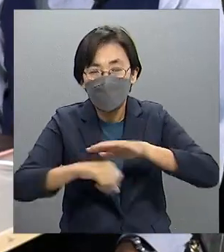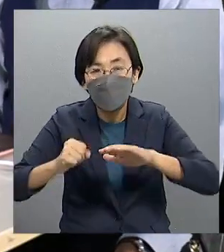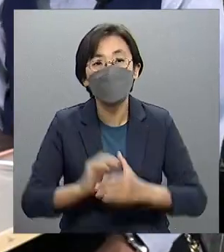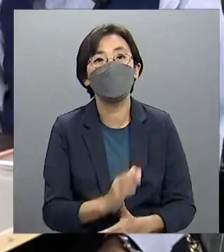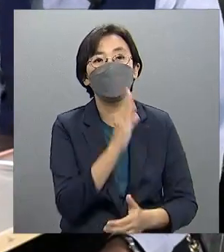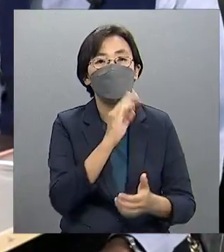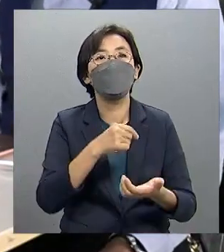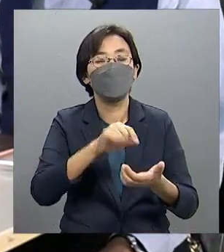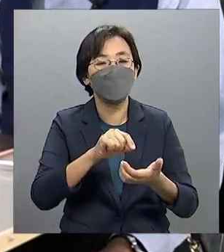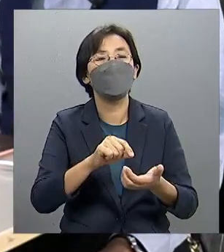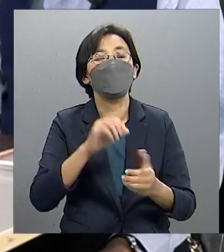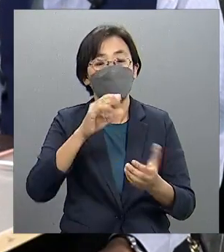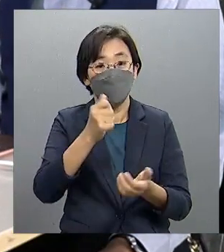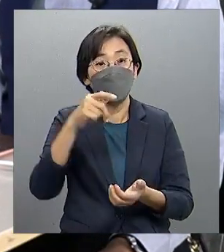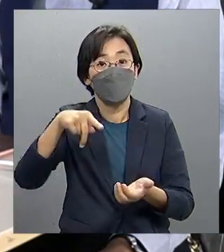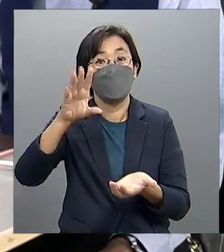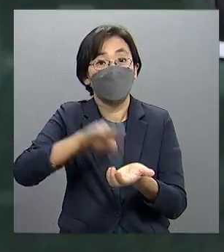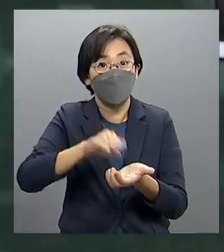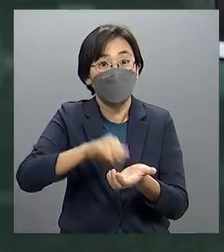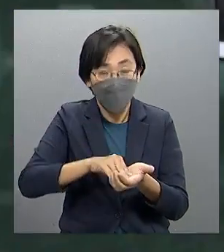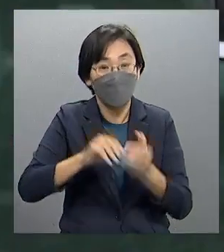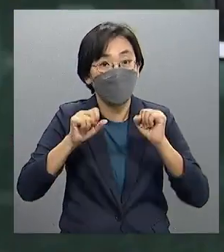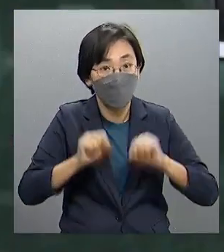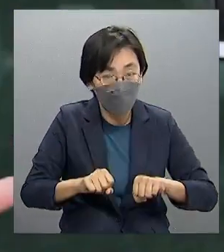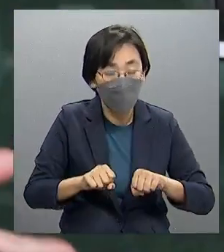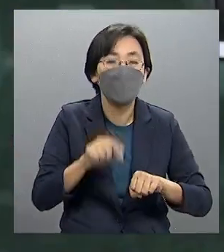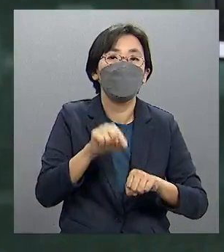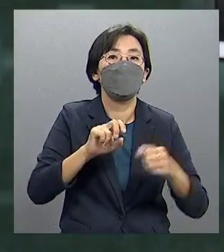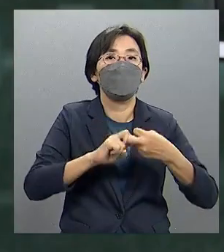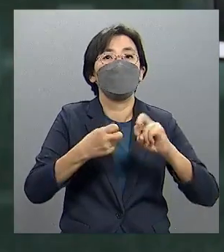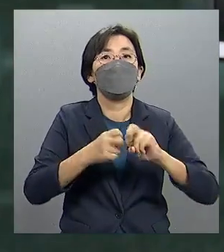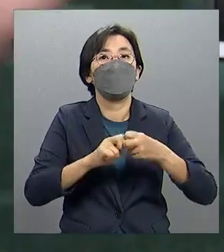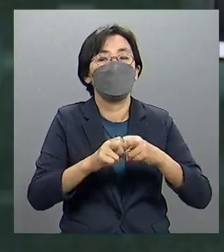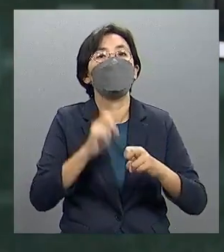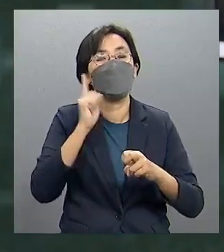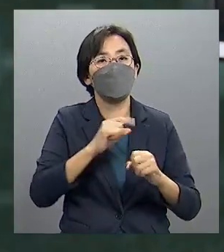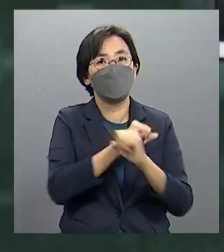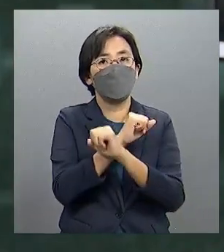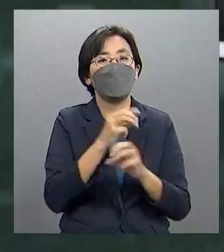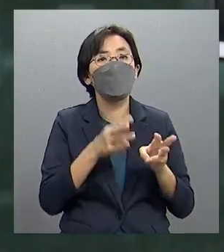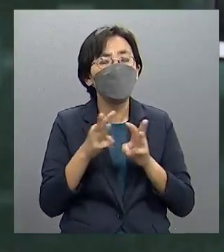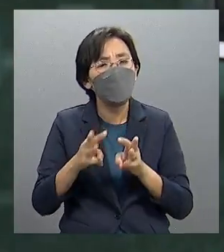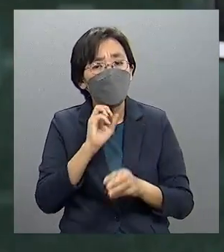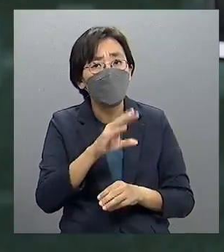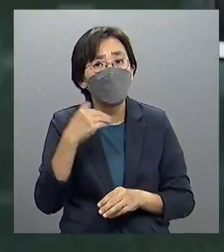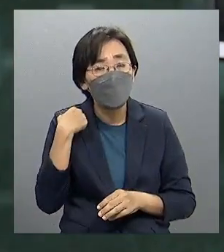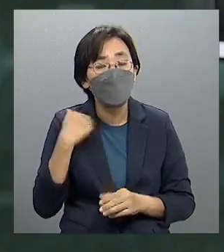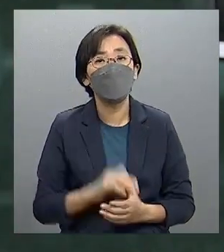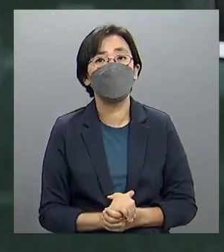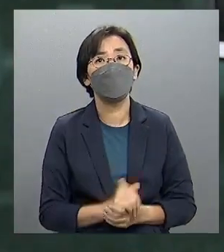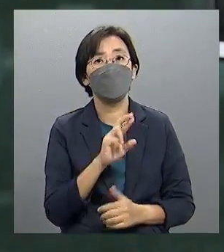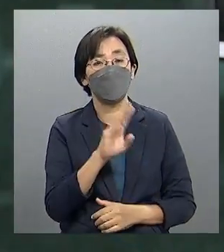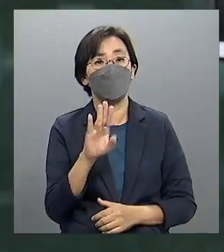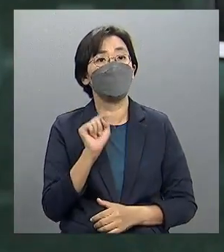รม ดังนั้นถ้าเจอพวกนี้คือเลี่ยงไว้ก่อนเลยแล้วมันมีช่องทางในการแจ้งไหมครับนอกจากรีพอร์ตผ่านระบบเนี่ยเราสามารถ